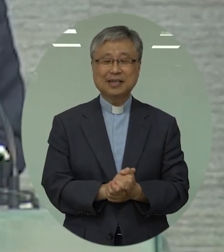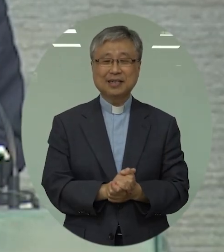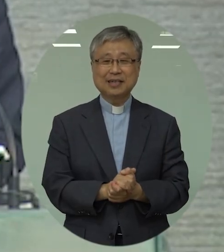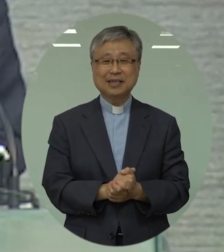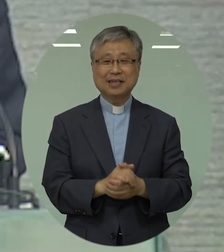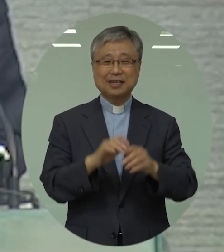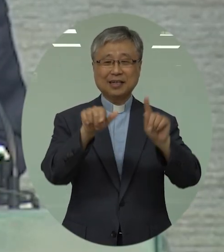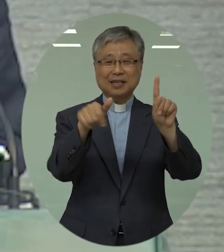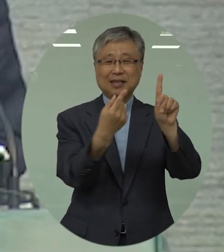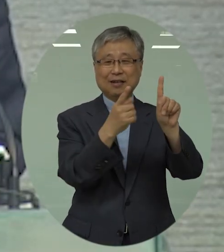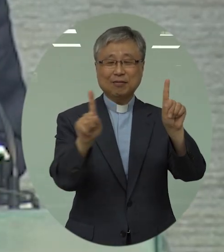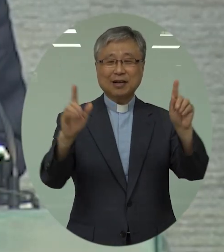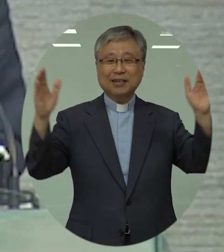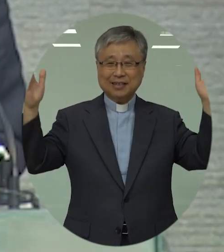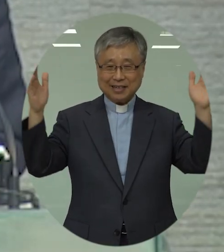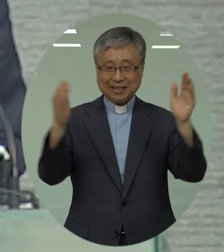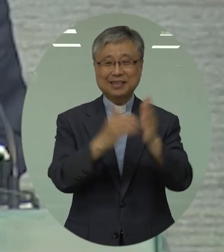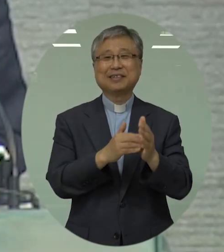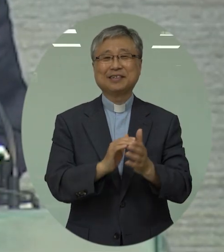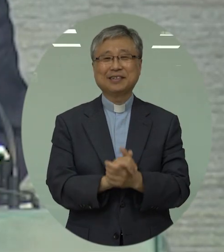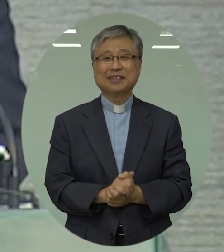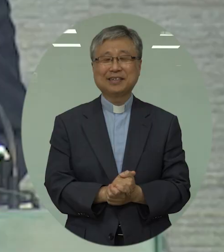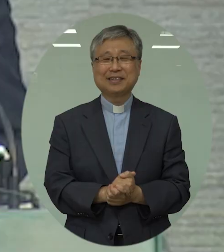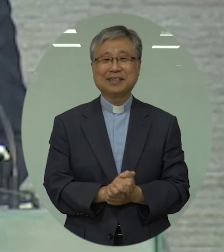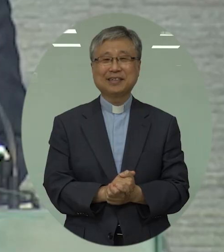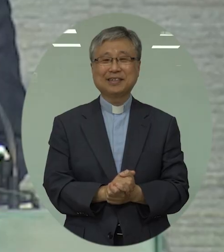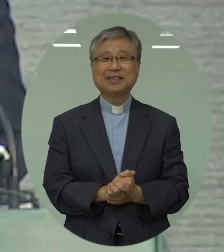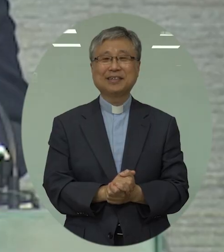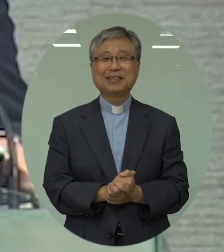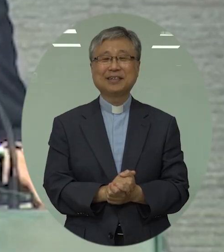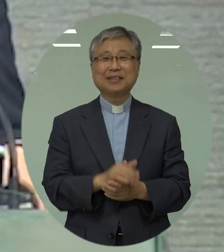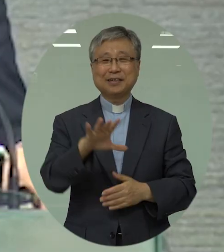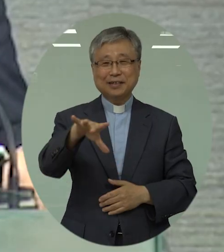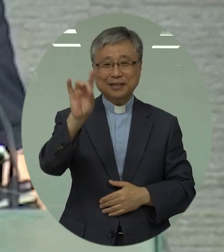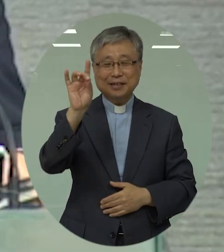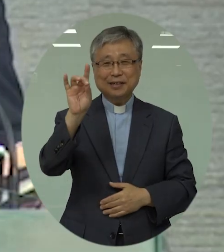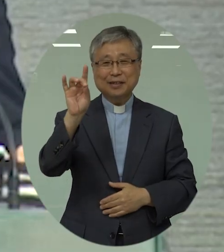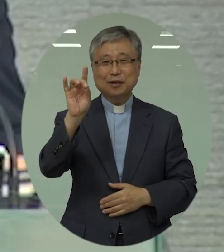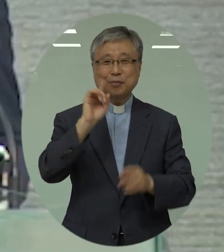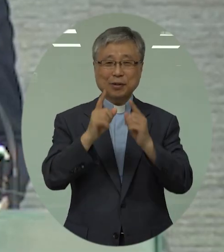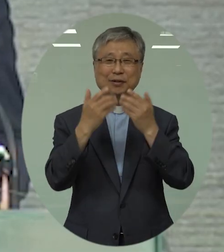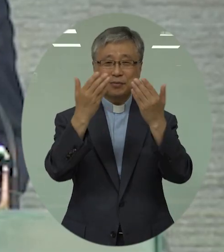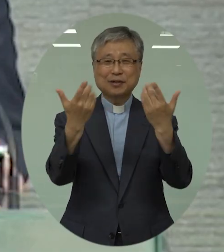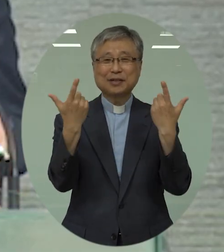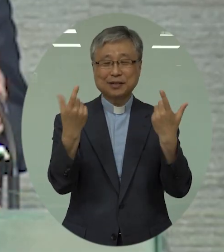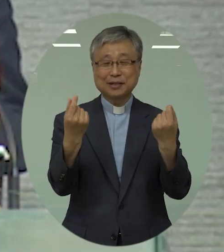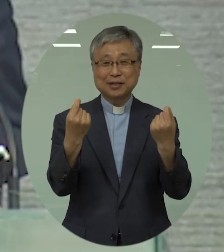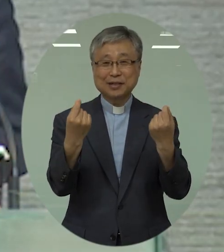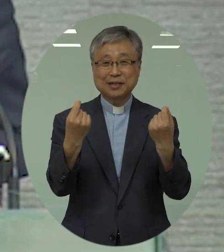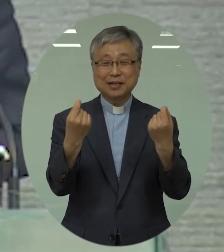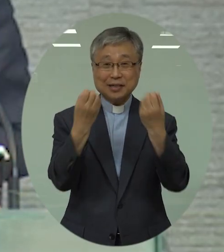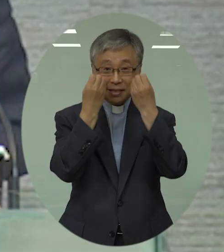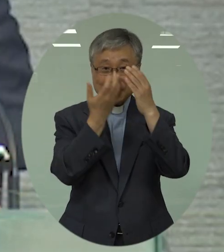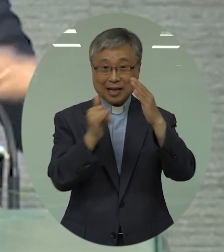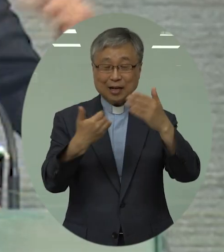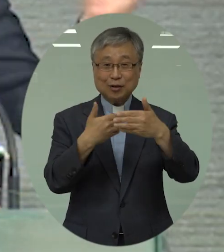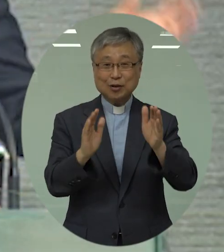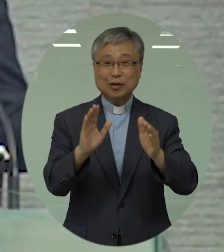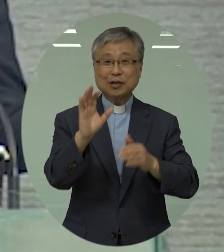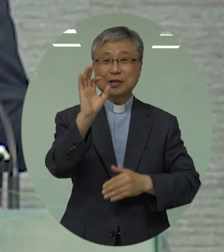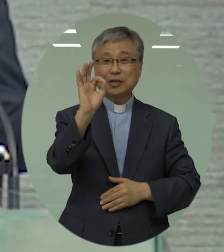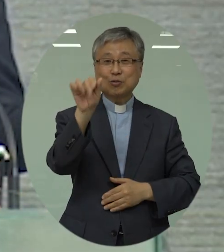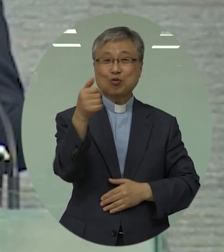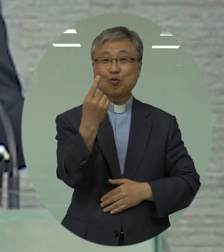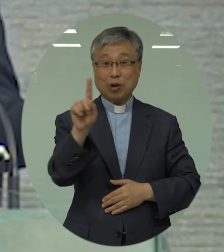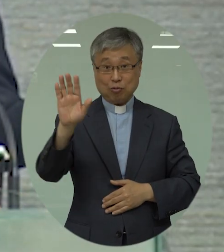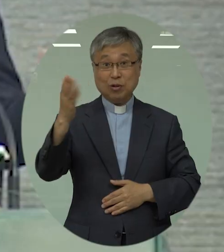제 1과 마무리했습니다. 1과. 처음에 제가 초창기에 말씀드린 것처럼 본래 이 세가족반은 한 10과로